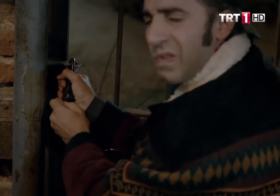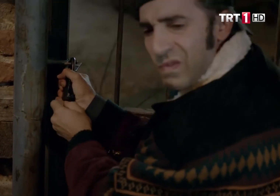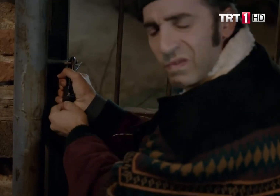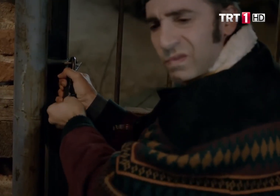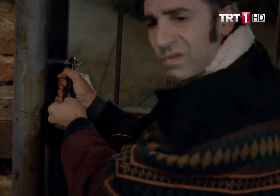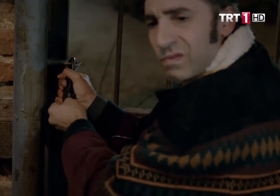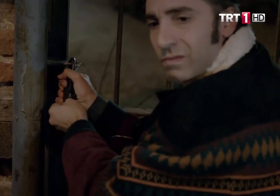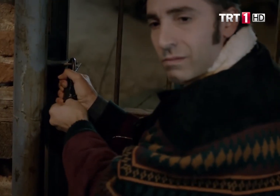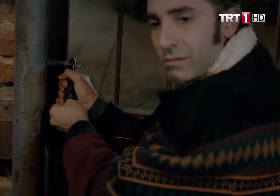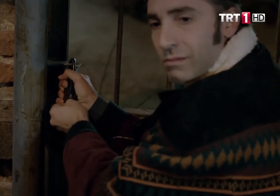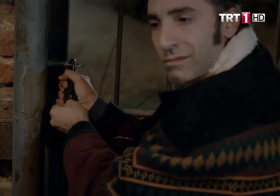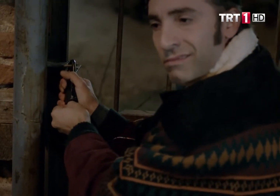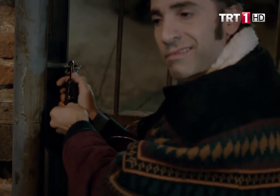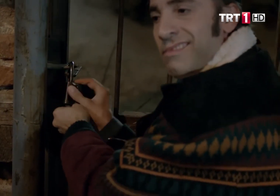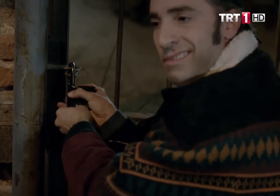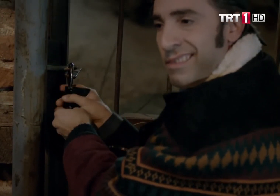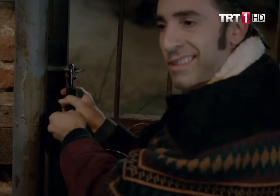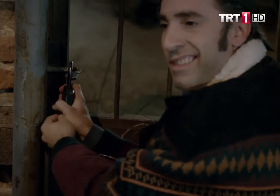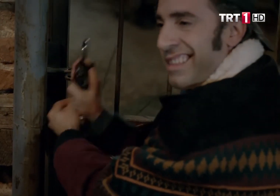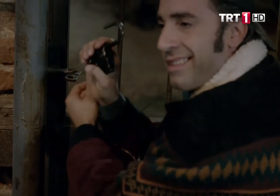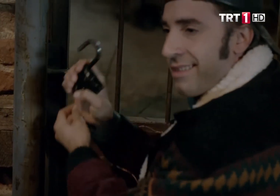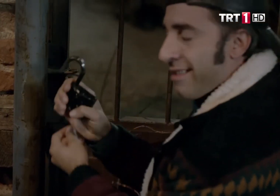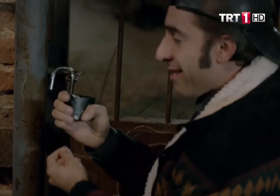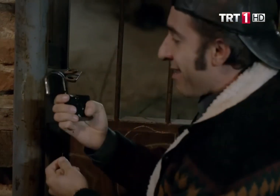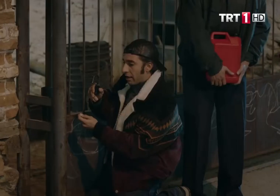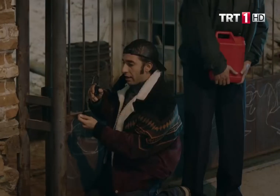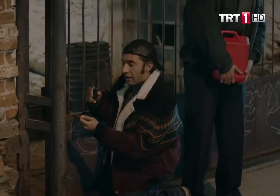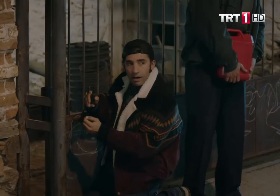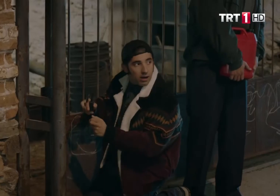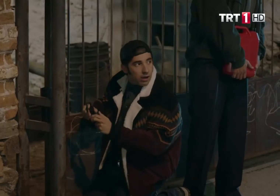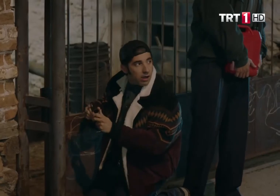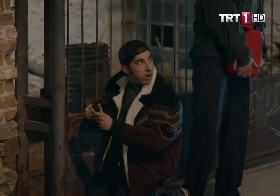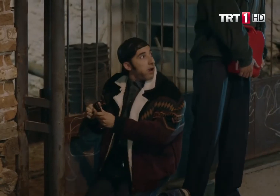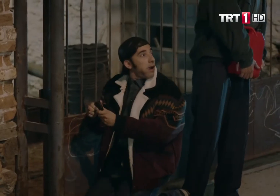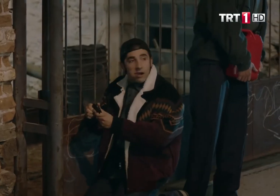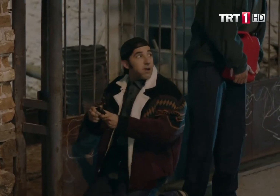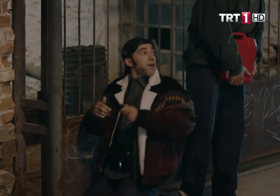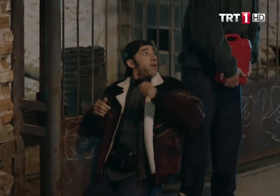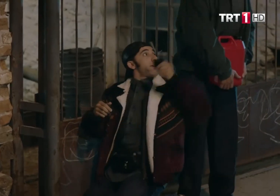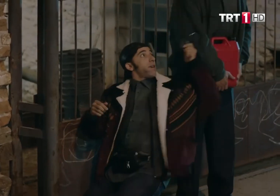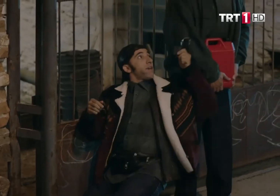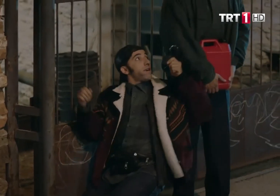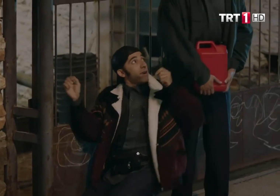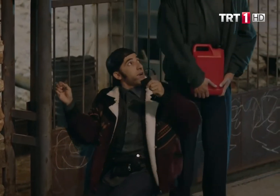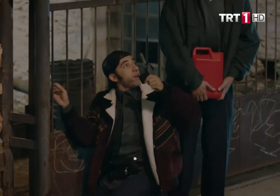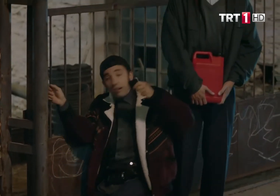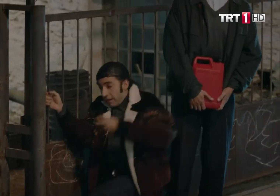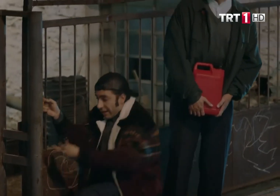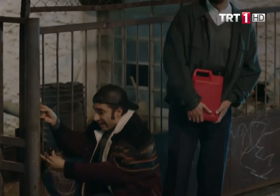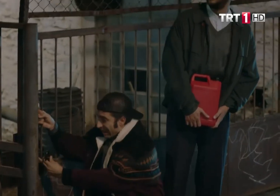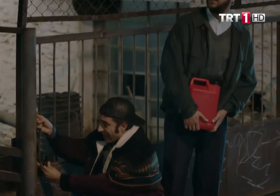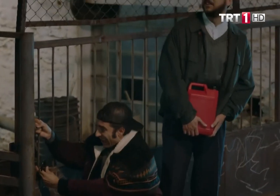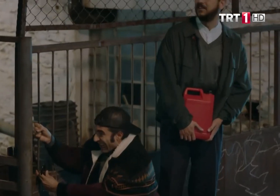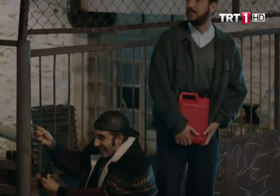Kilit açıldı. kilidi kaldırıp aval aval etrafa bakınan